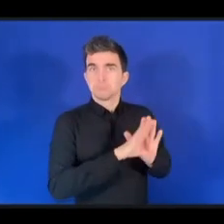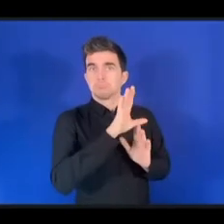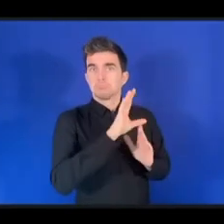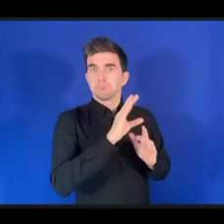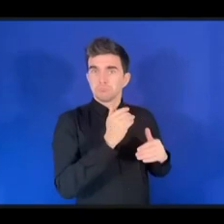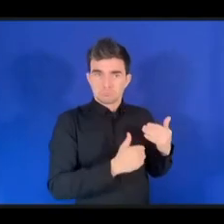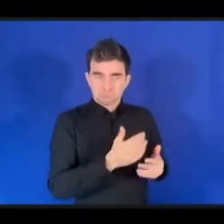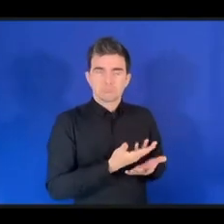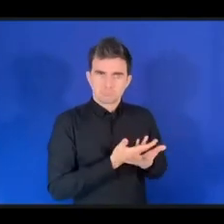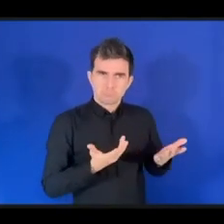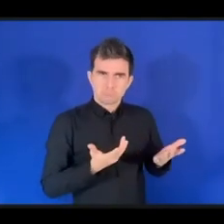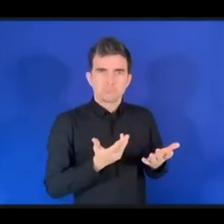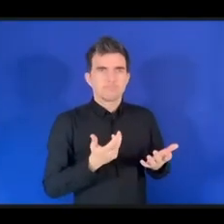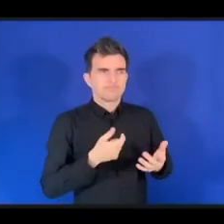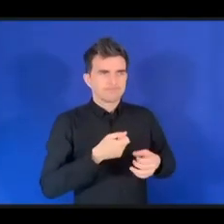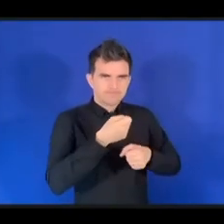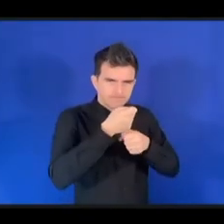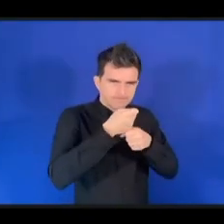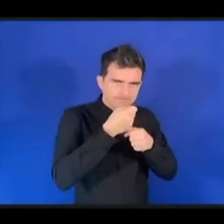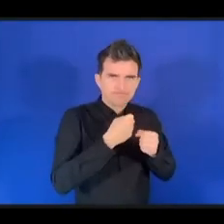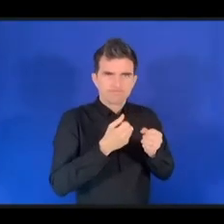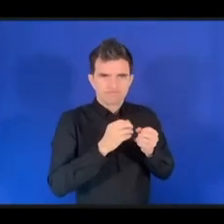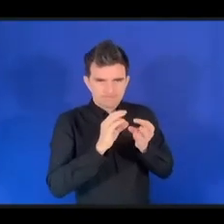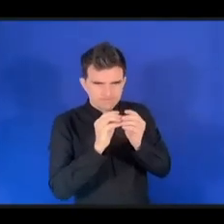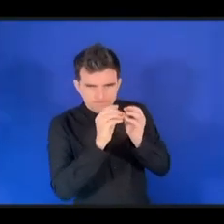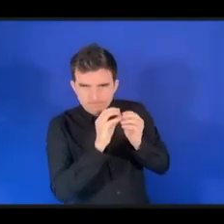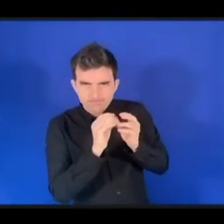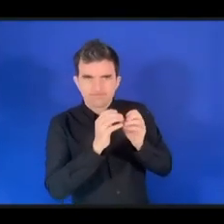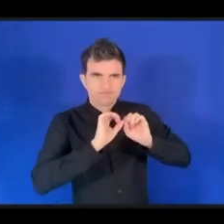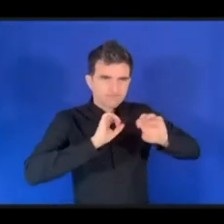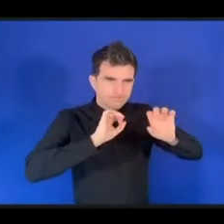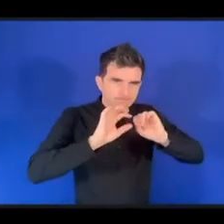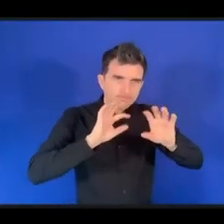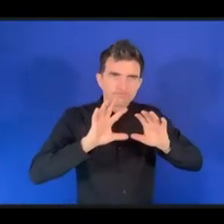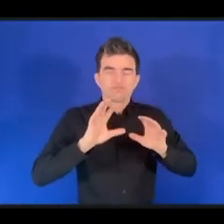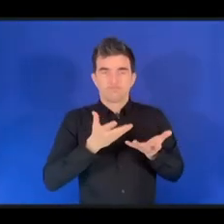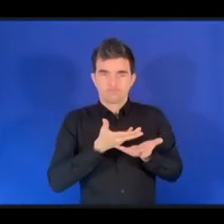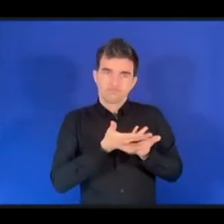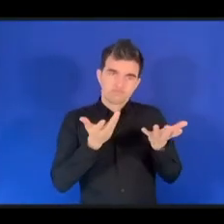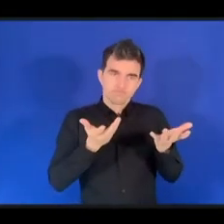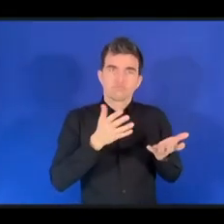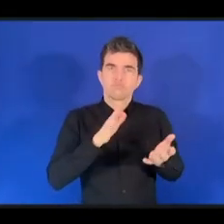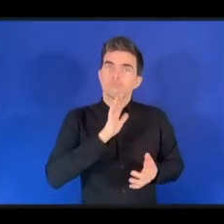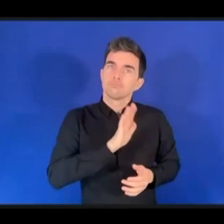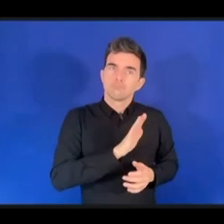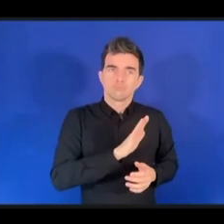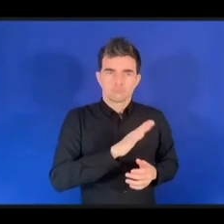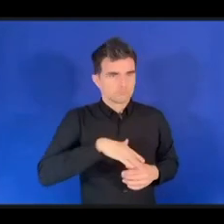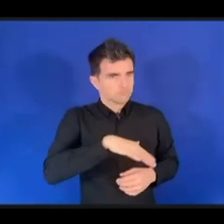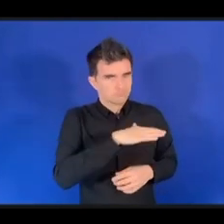émane de Kyoto et Kyoto est également une